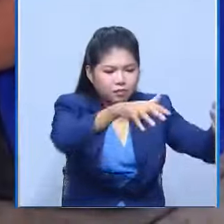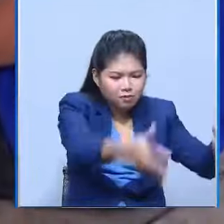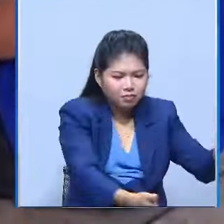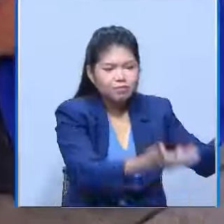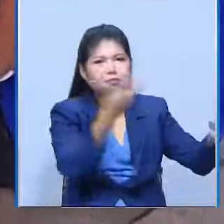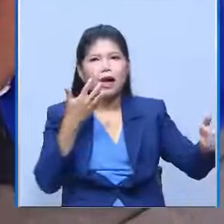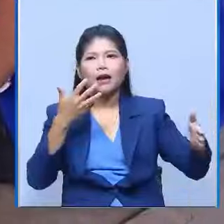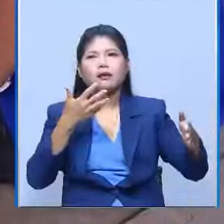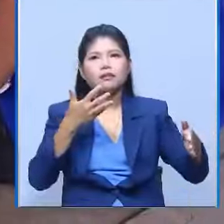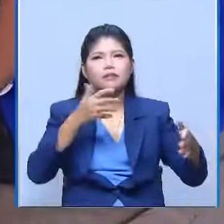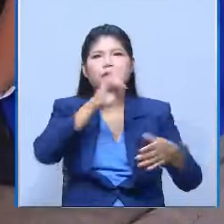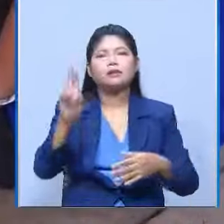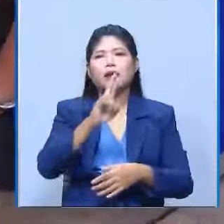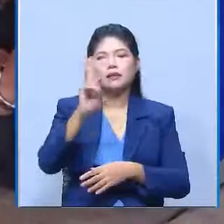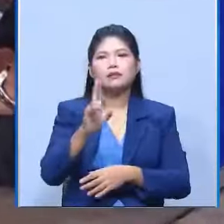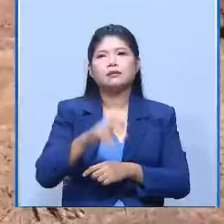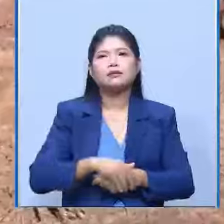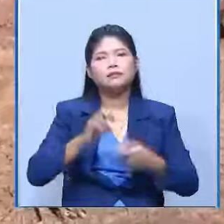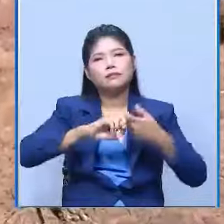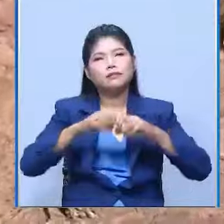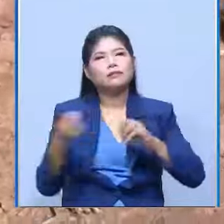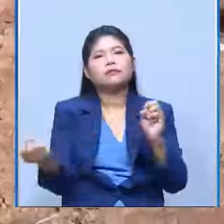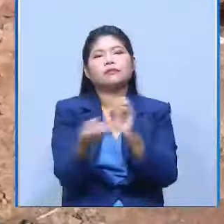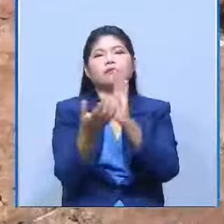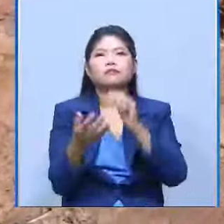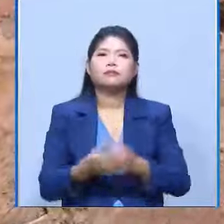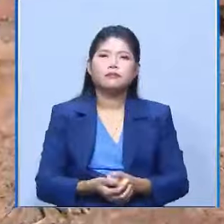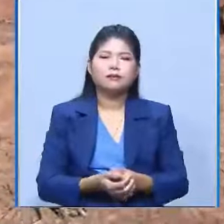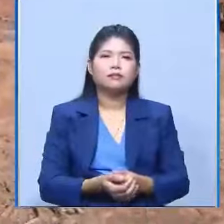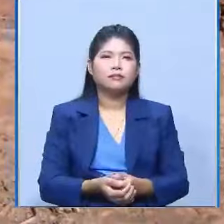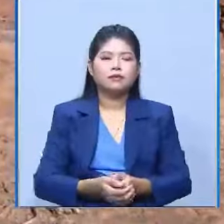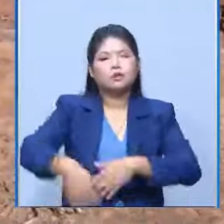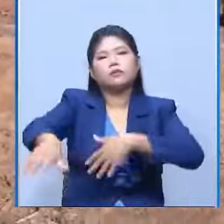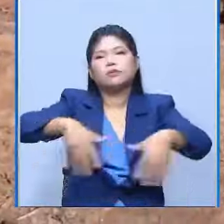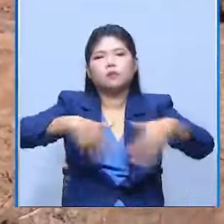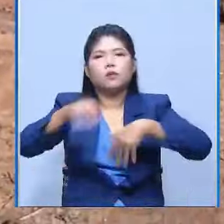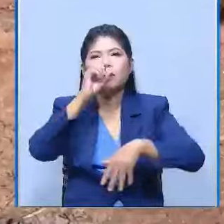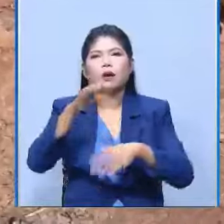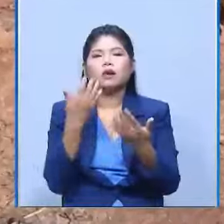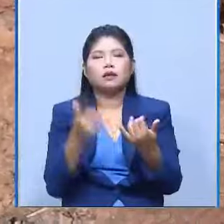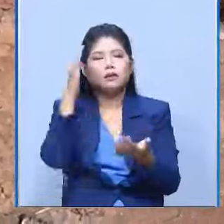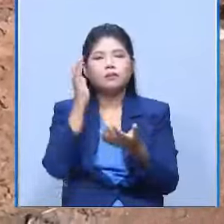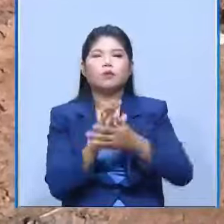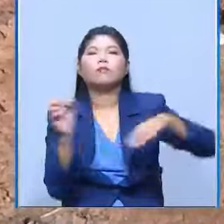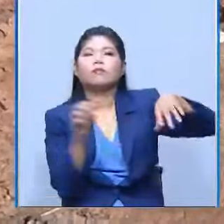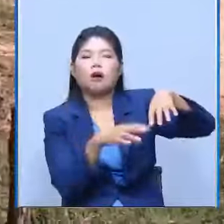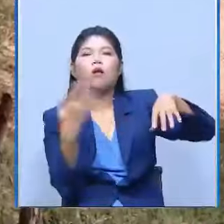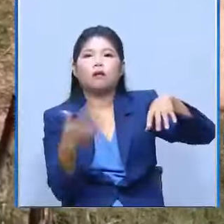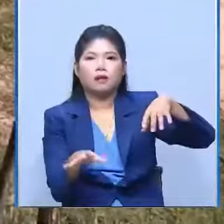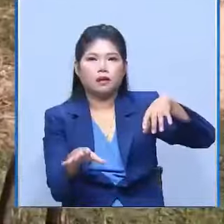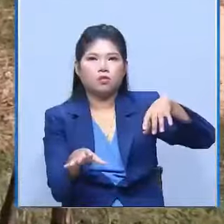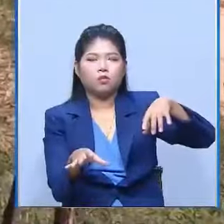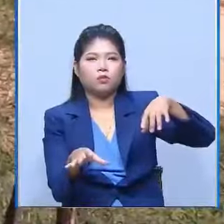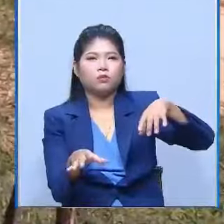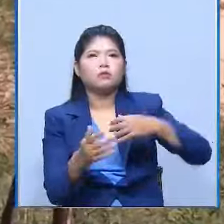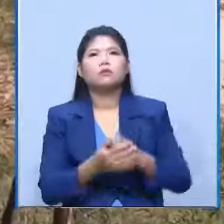่โอ้ยมันเดือดร้อนไปหมดอะค่ะ นี่แหละคุณผู้ชมชาวบ้านก็ตอนนี้ได้ไปแจ้งความกับทางตำรวจสภ.สตึกไว้